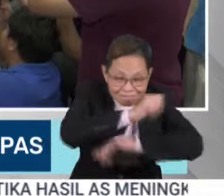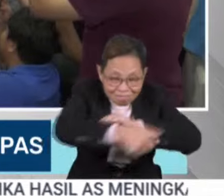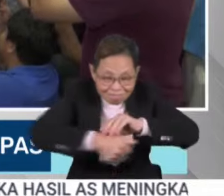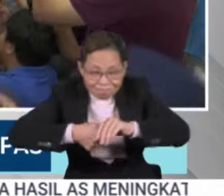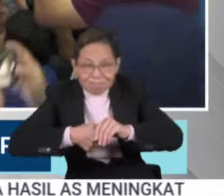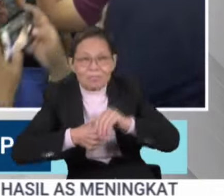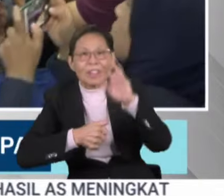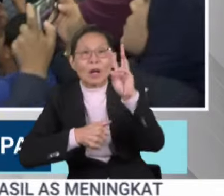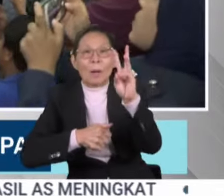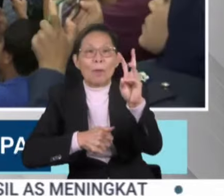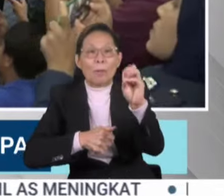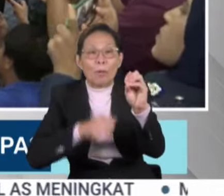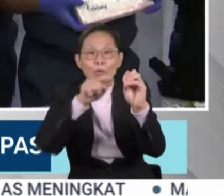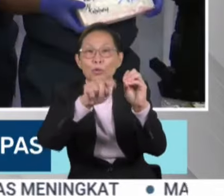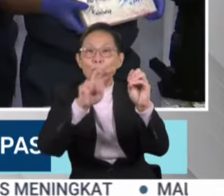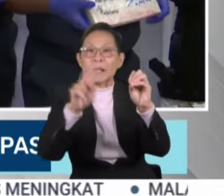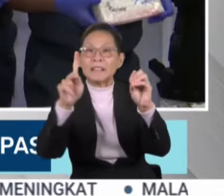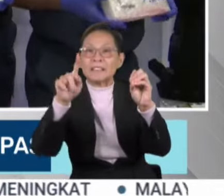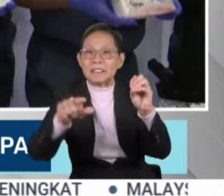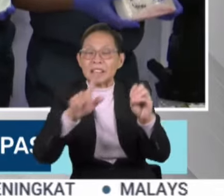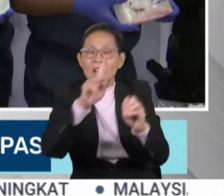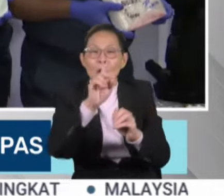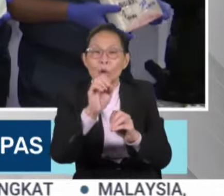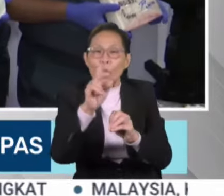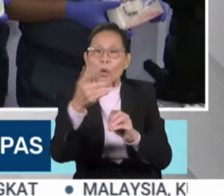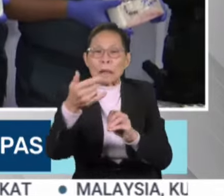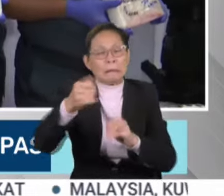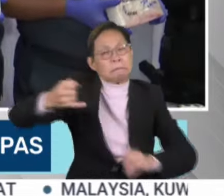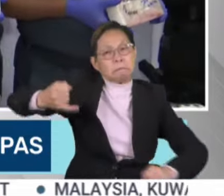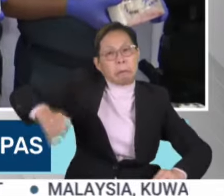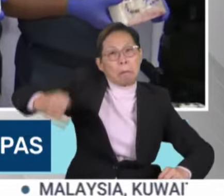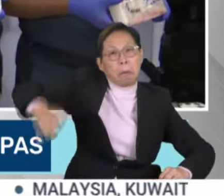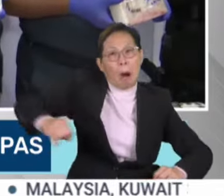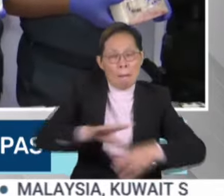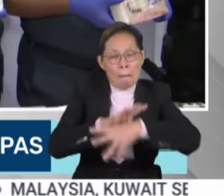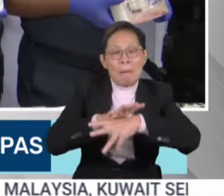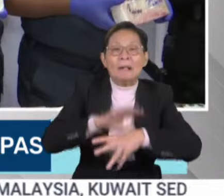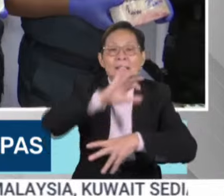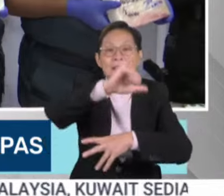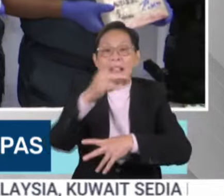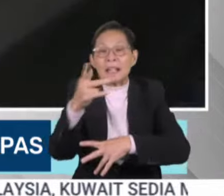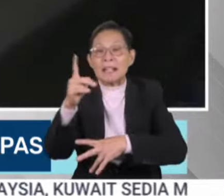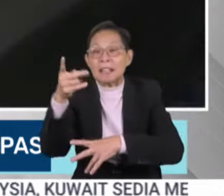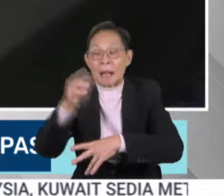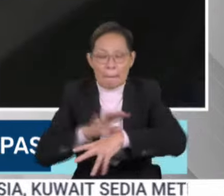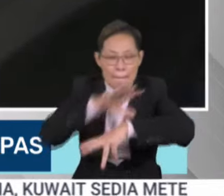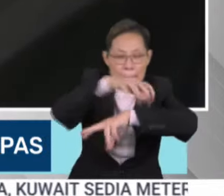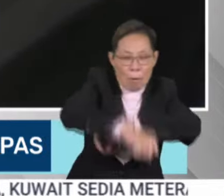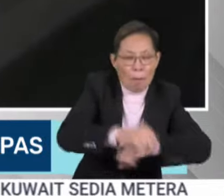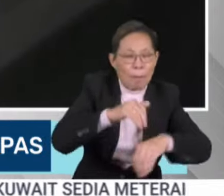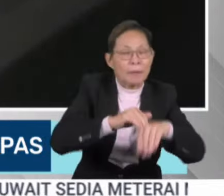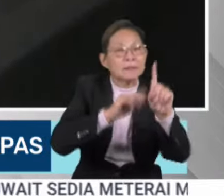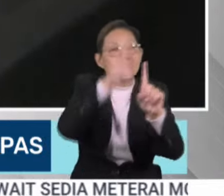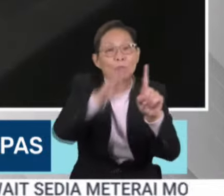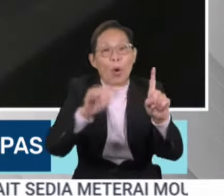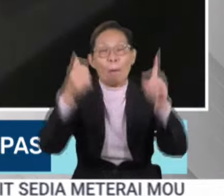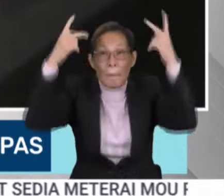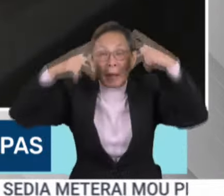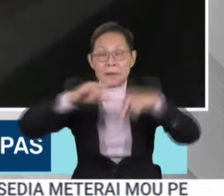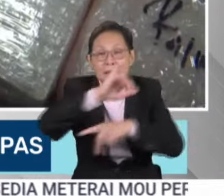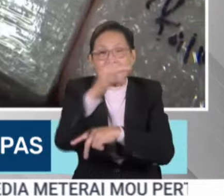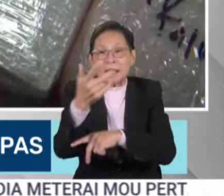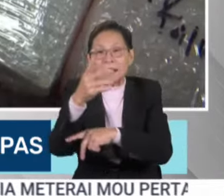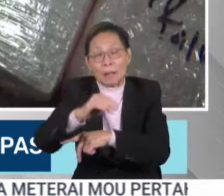Cubaan menyeludup 60.2 kilogram kokain gagal selepas diserbu JKDM 1 Oktober lalu. Pengarah